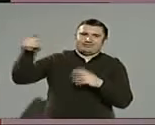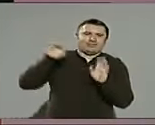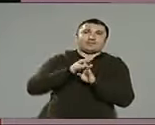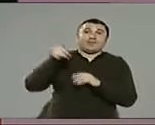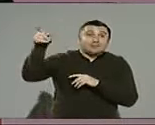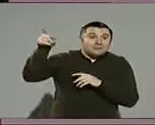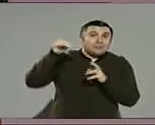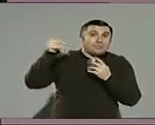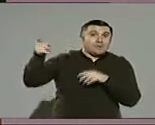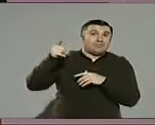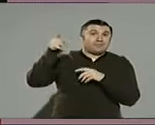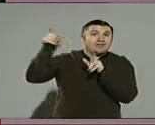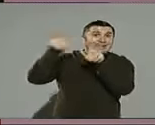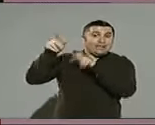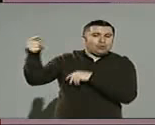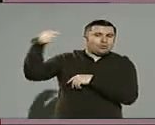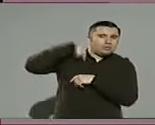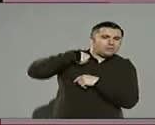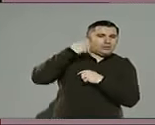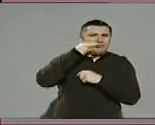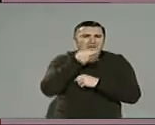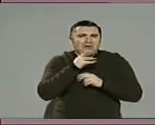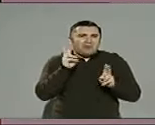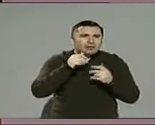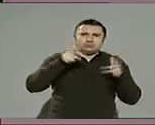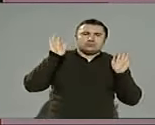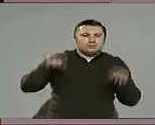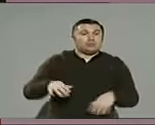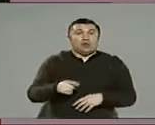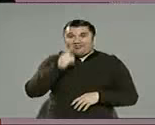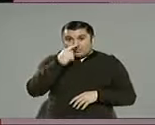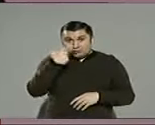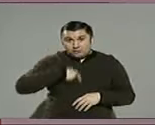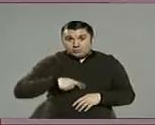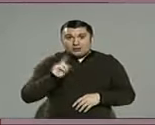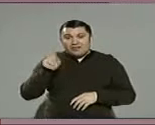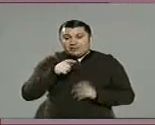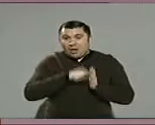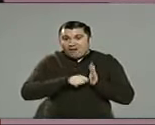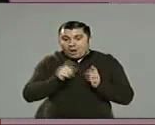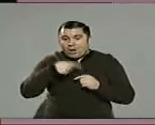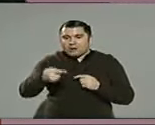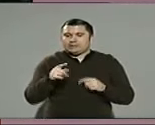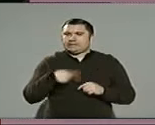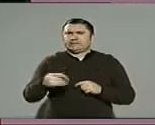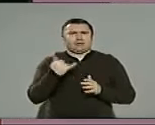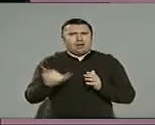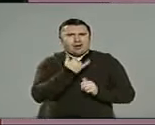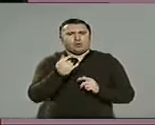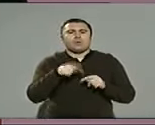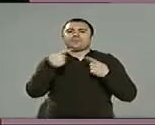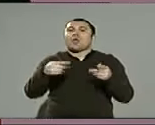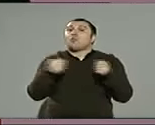den Kopf zerbrechen, wer von uns es werden wird. Im Ernst, wenn ihr mich wieder wählen solltet, am Ende des nächsten Jahres oder zu Beginn